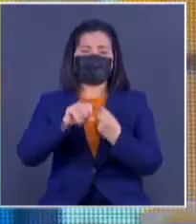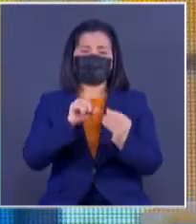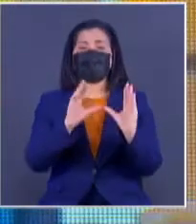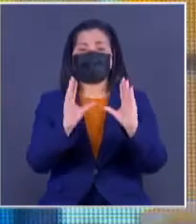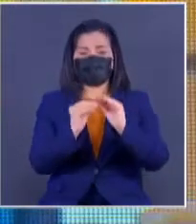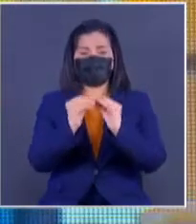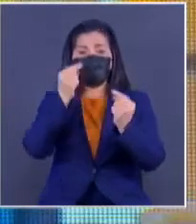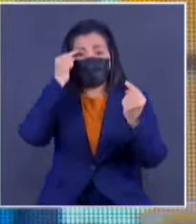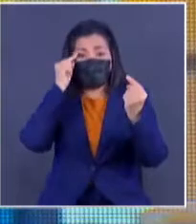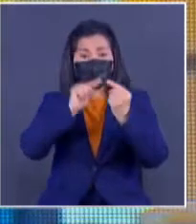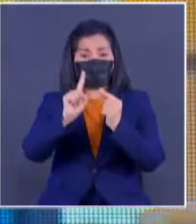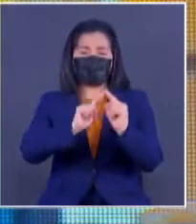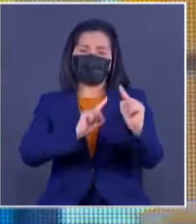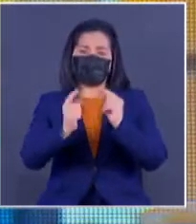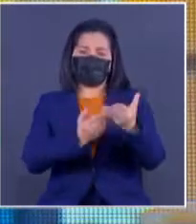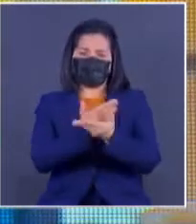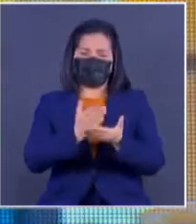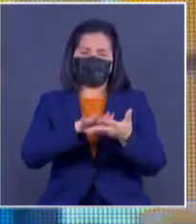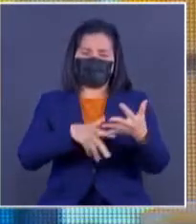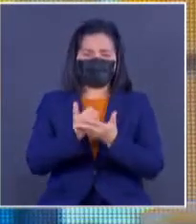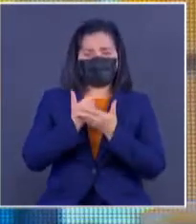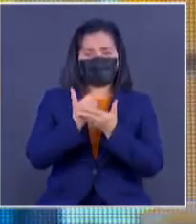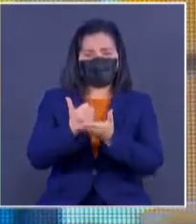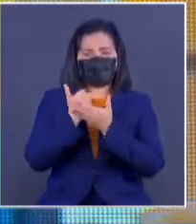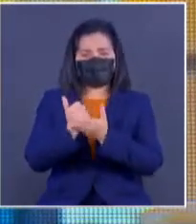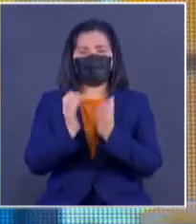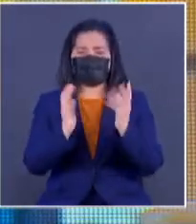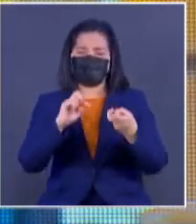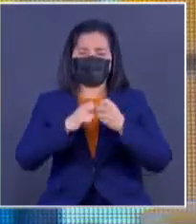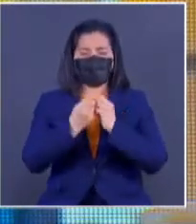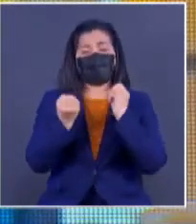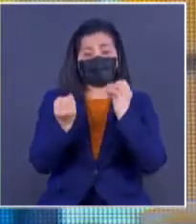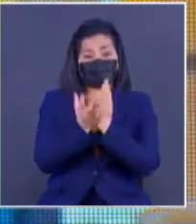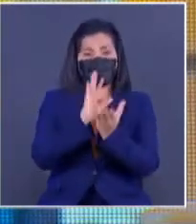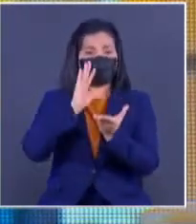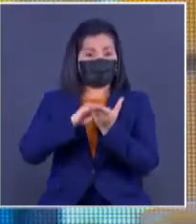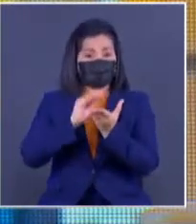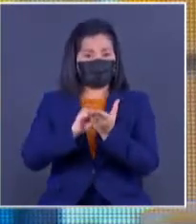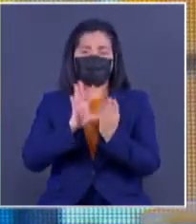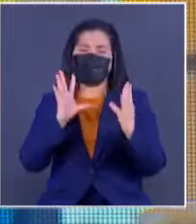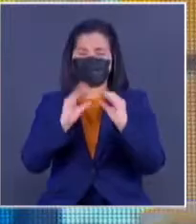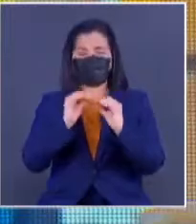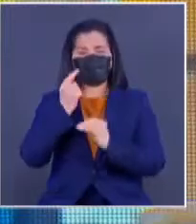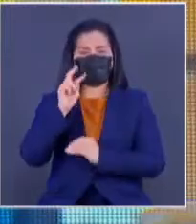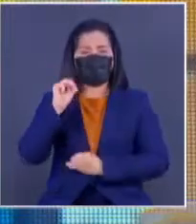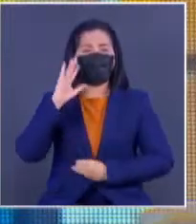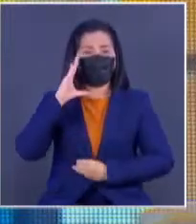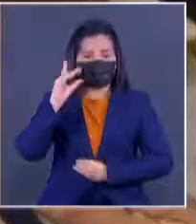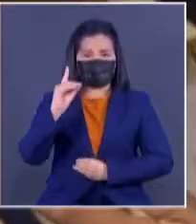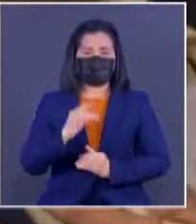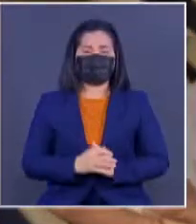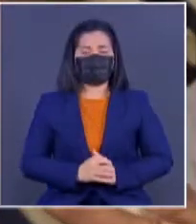เพื่อที่จะหารือมาตรการในการเยียวยาผู้ได้รับผลกระทบรอบนี้และจะนำเข้าสู่ที่ประชุมครม.ในวันพรุ่งนี้กันต่อไปครับ